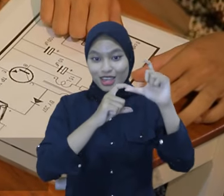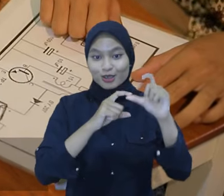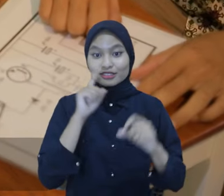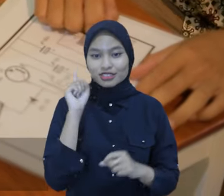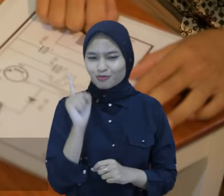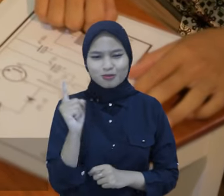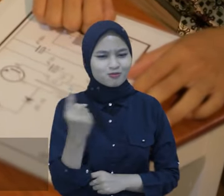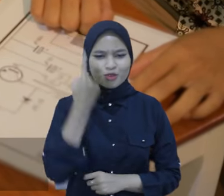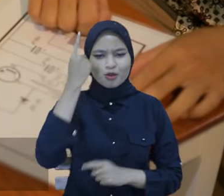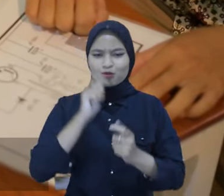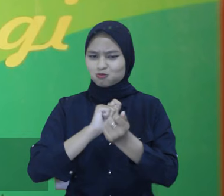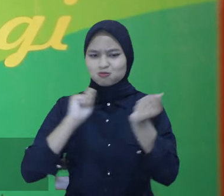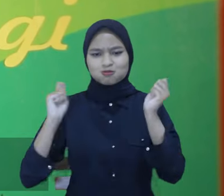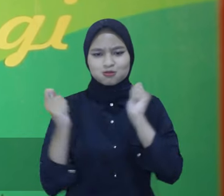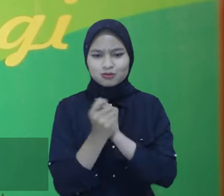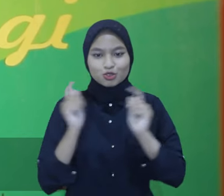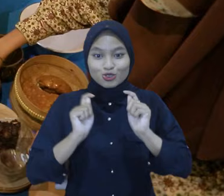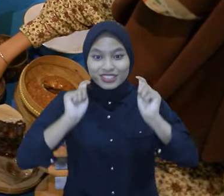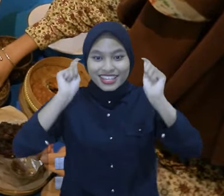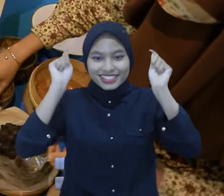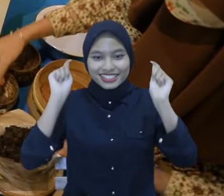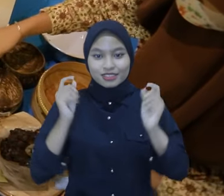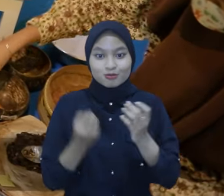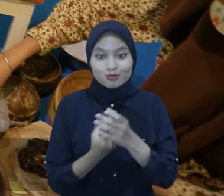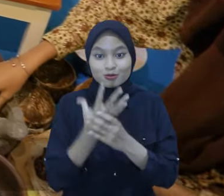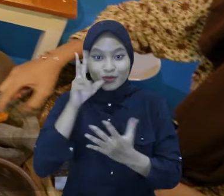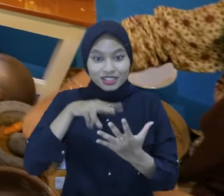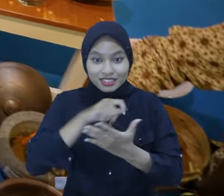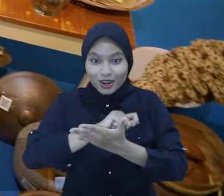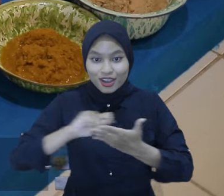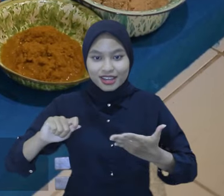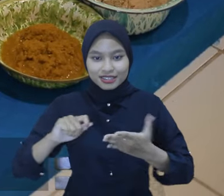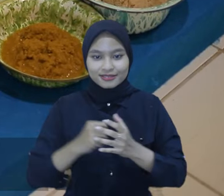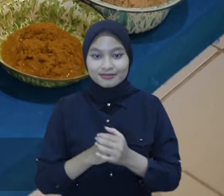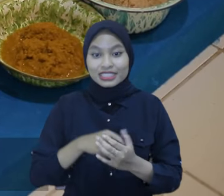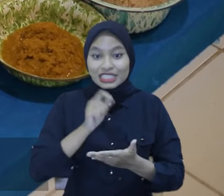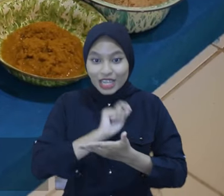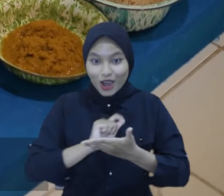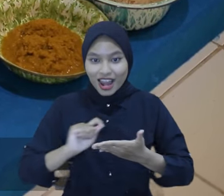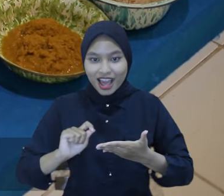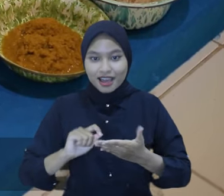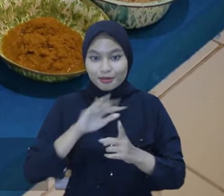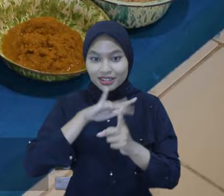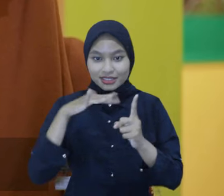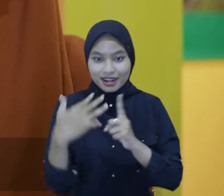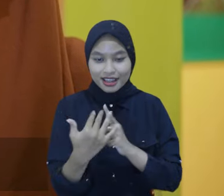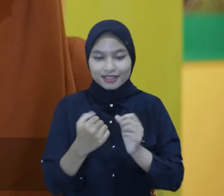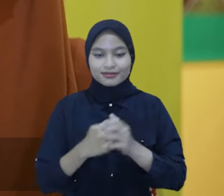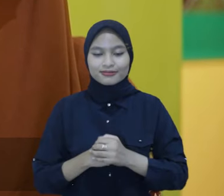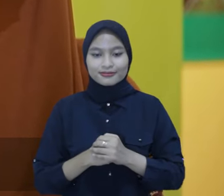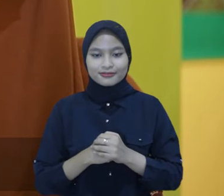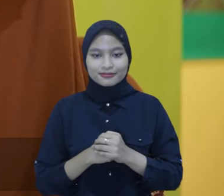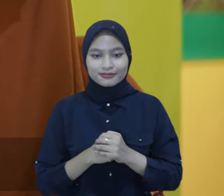pelopor perubahan dan sukses dalam pengembangan literasi bagi sekolah pada khususnya dan masyarakat pada